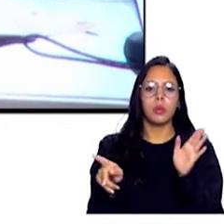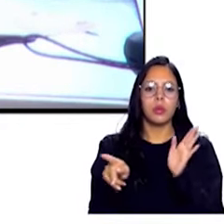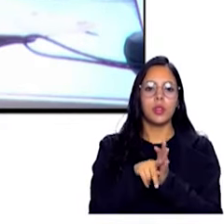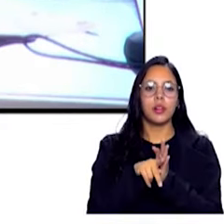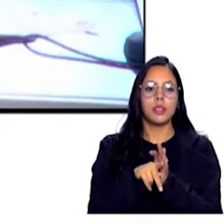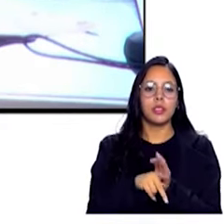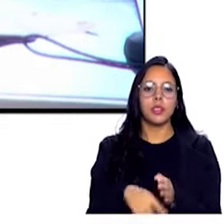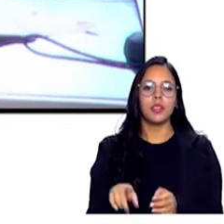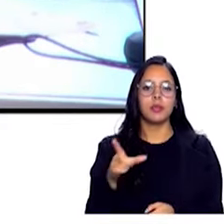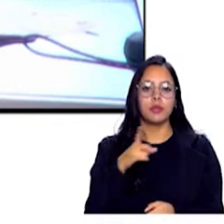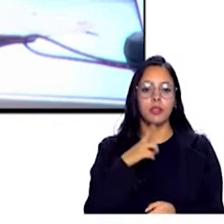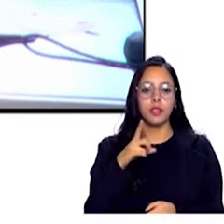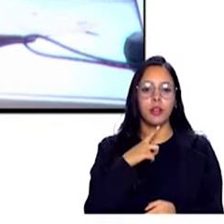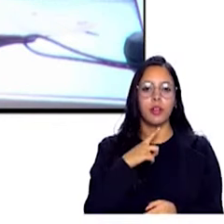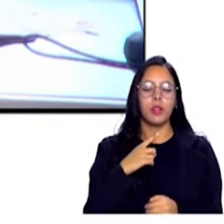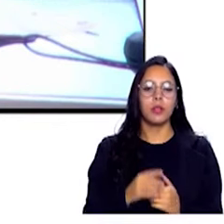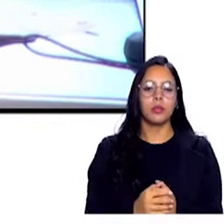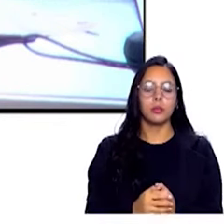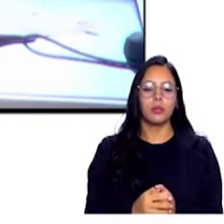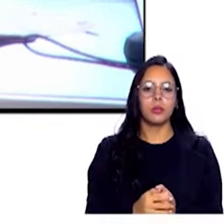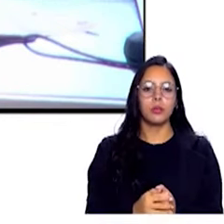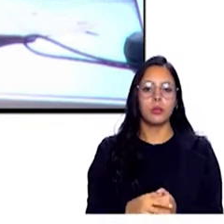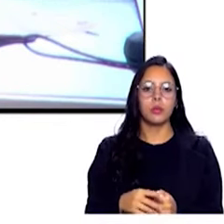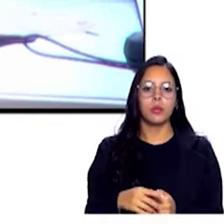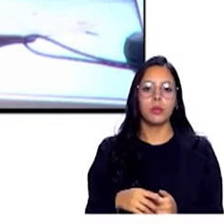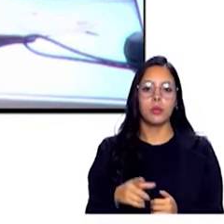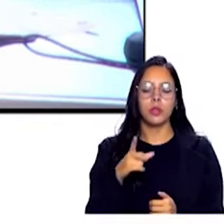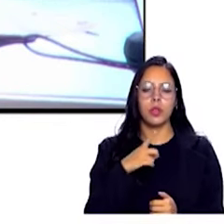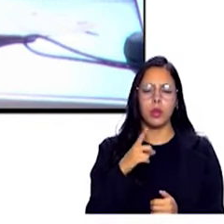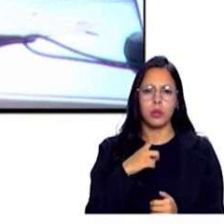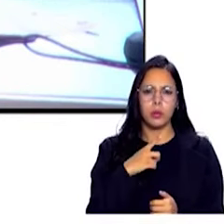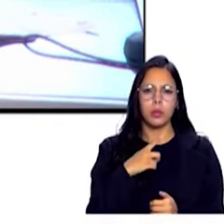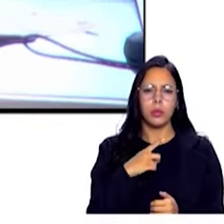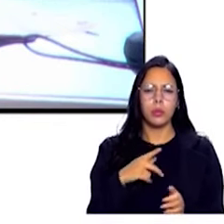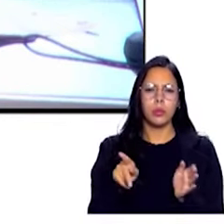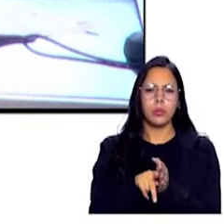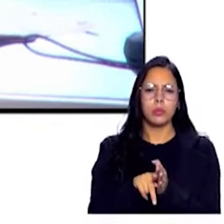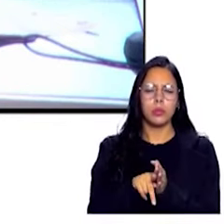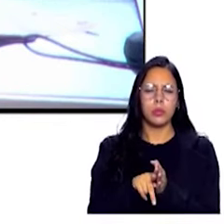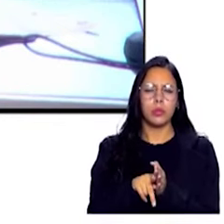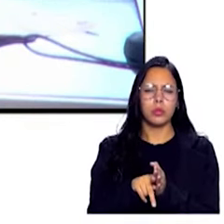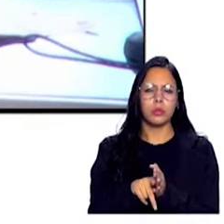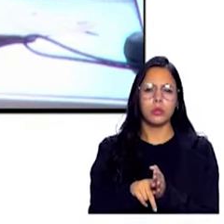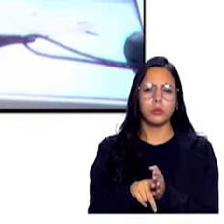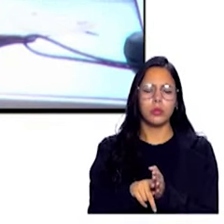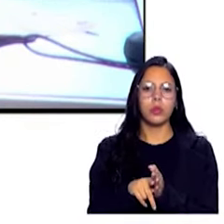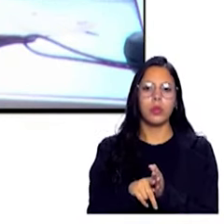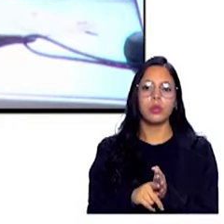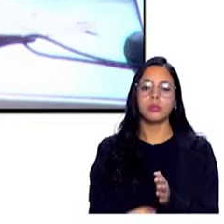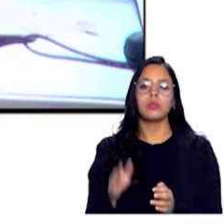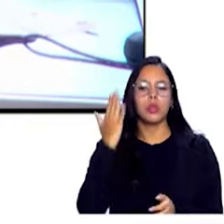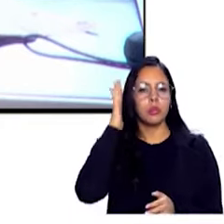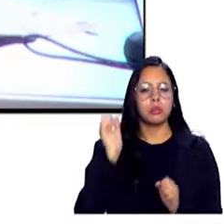cour de cassation la cour de cassation française réfléchit à la manre d'évolution